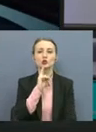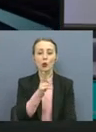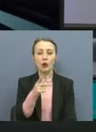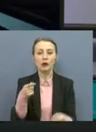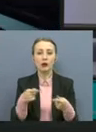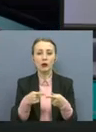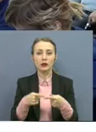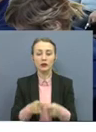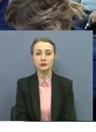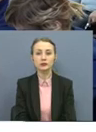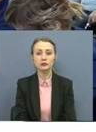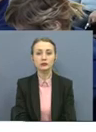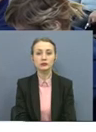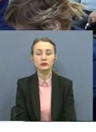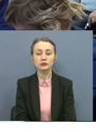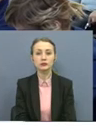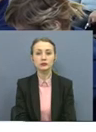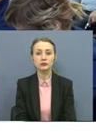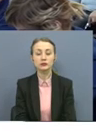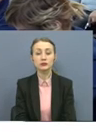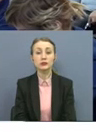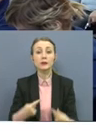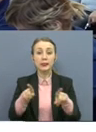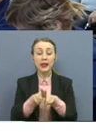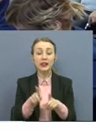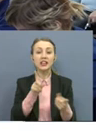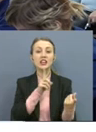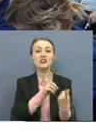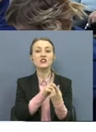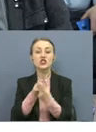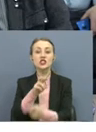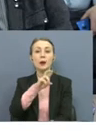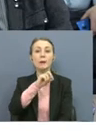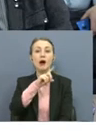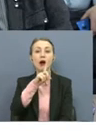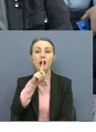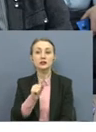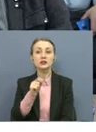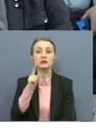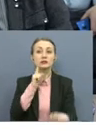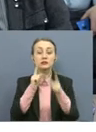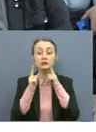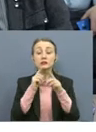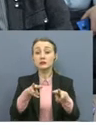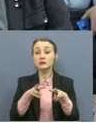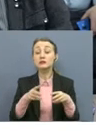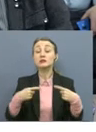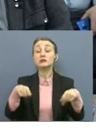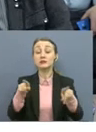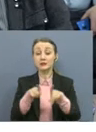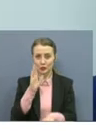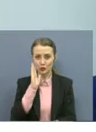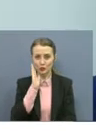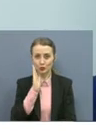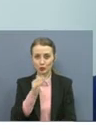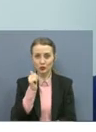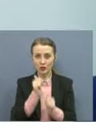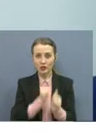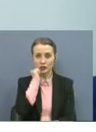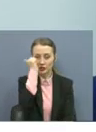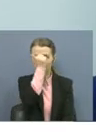алға тартты. Байланыс тобы мемлекет пен бизнес өкілдері арасындағы алтын көпірге айналмақ. Себебі осы ашық диалог